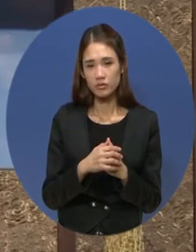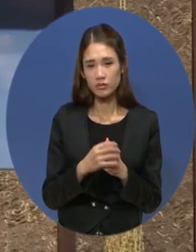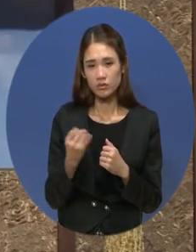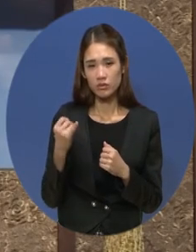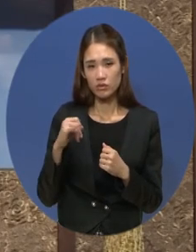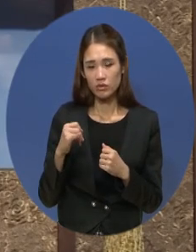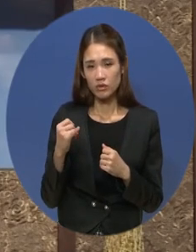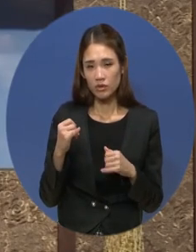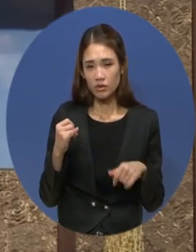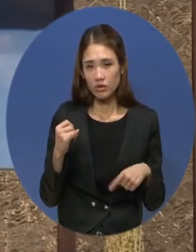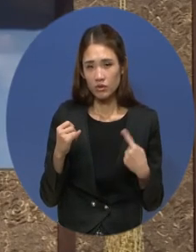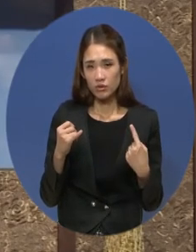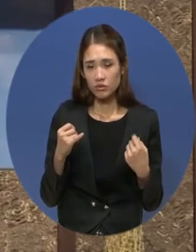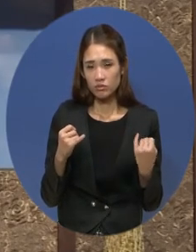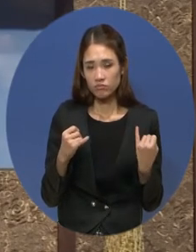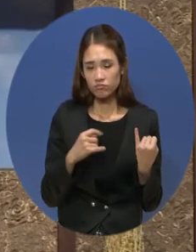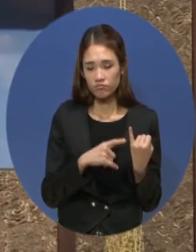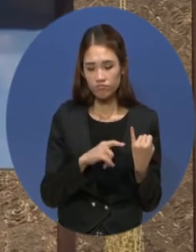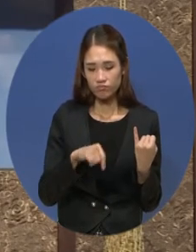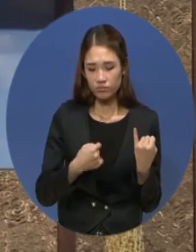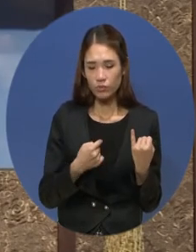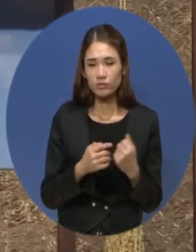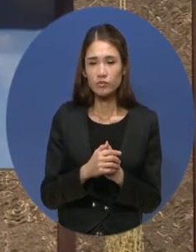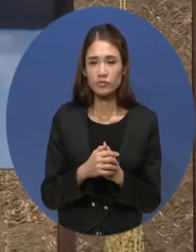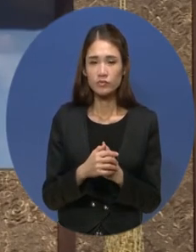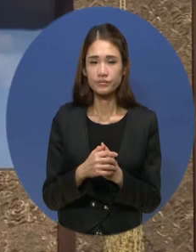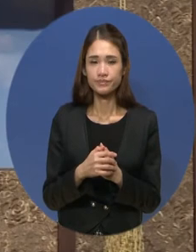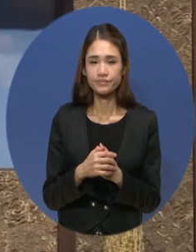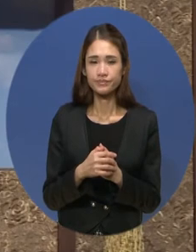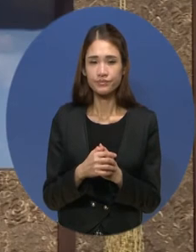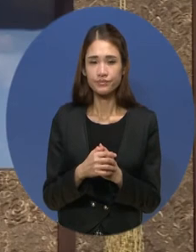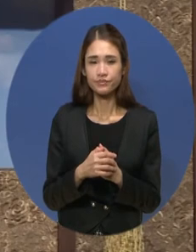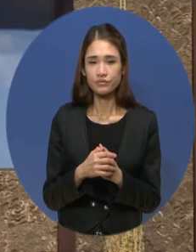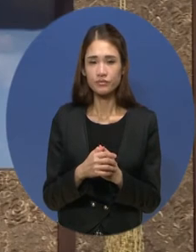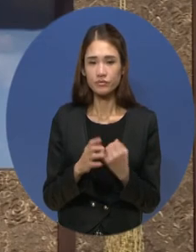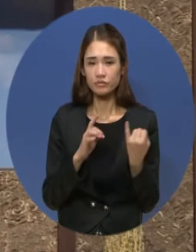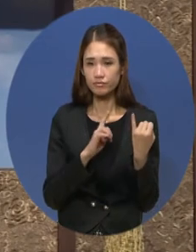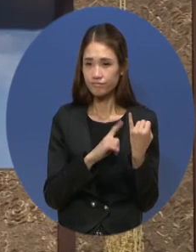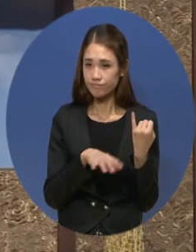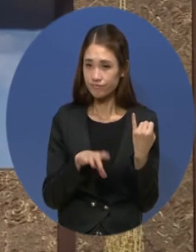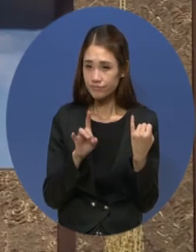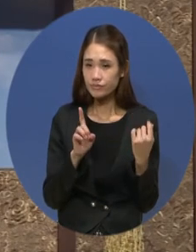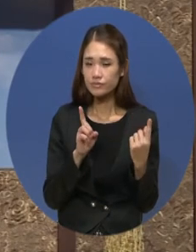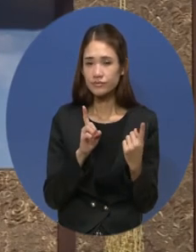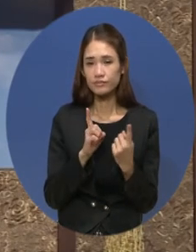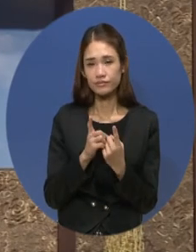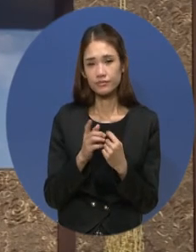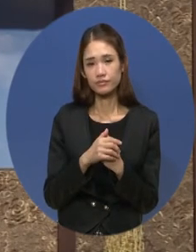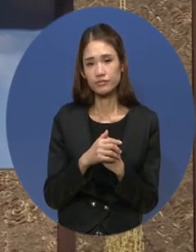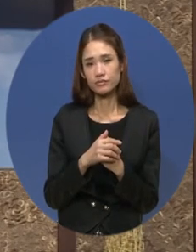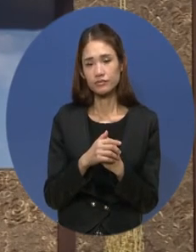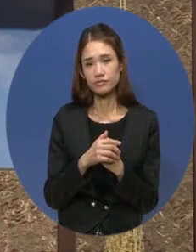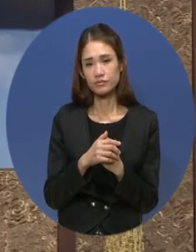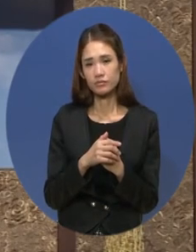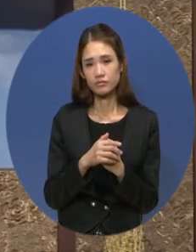혼자네요 왜 여자의 혼자였고 그래서 그 친구를 처음 만나 가지고